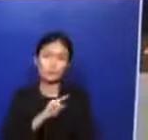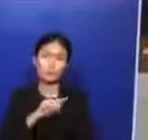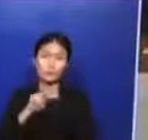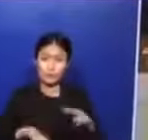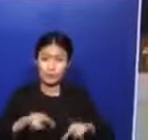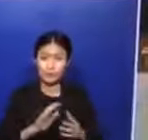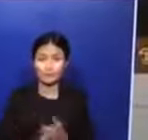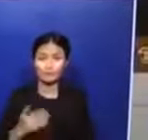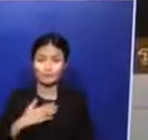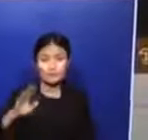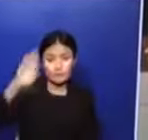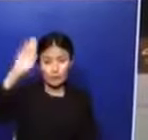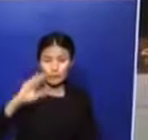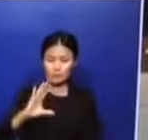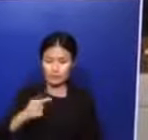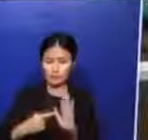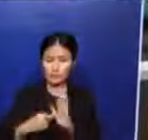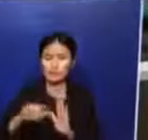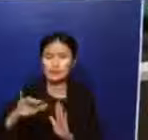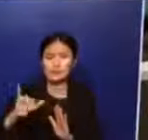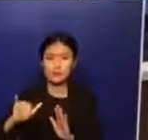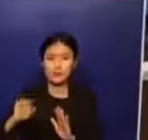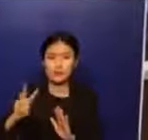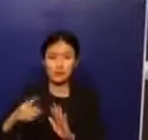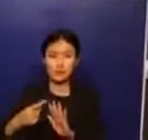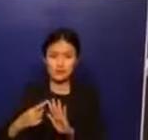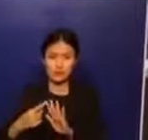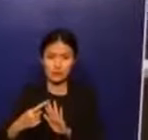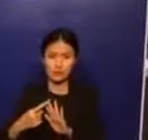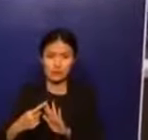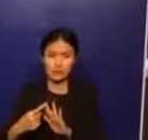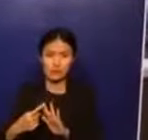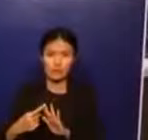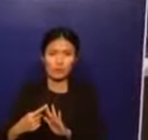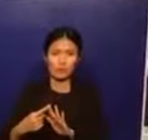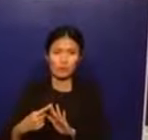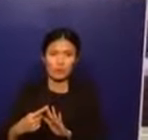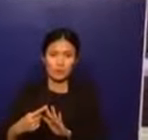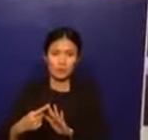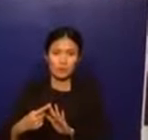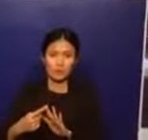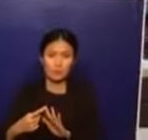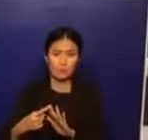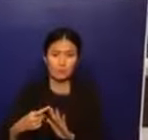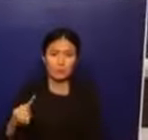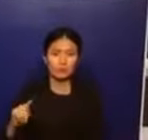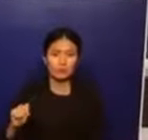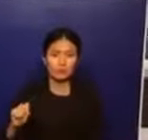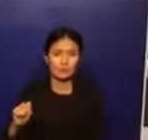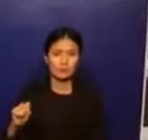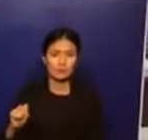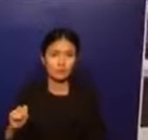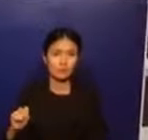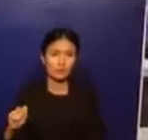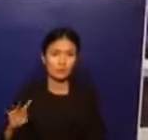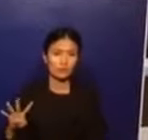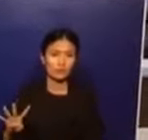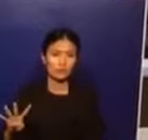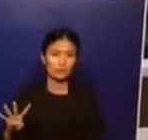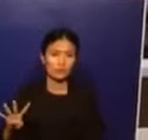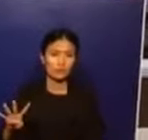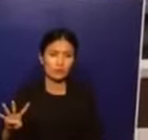วุฒิท่านาคมานุสรครับสมาชิกสภาผู้แทนราษฎรบัญชีรายชื่อพลังประชารัฐผมขอท่านประธานได้ดูข้อบังคับข้อ69